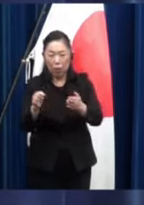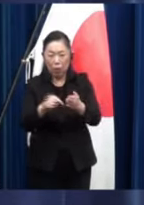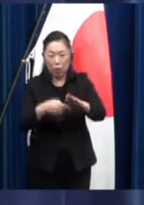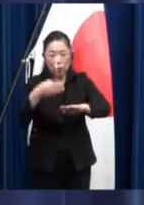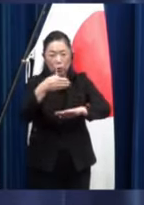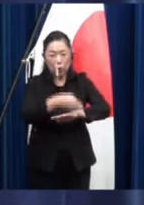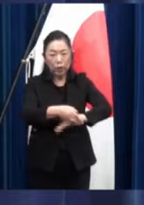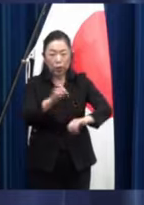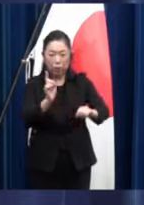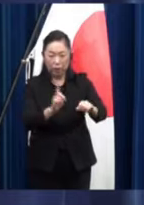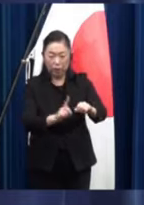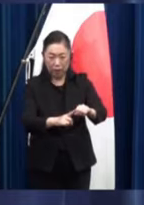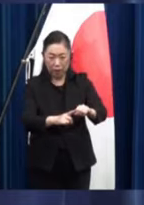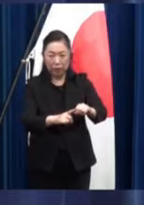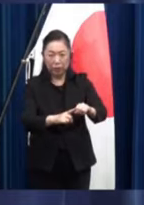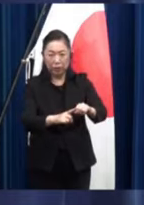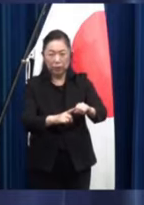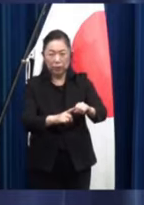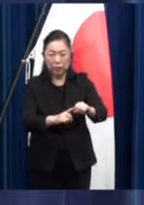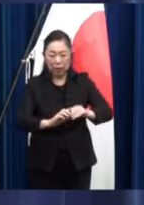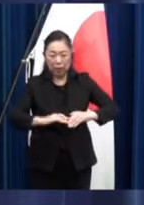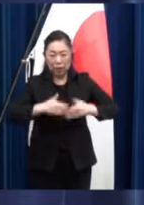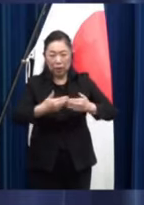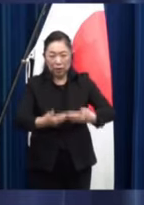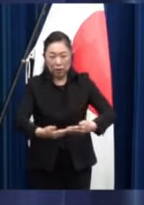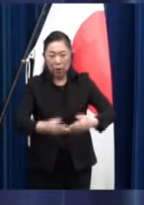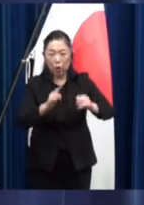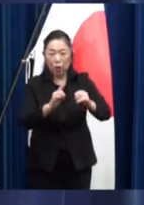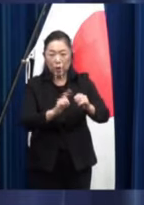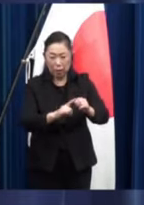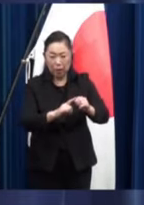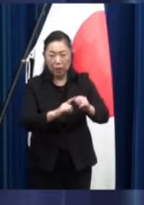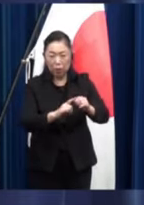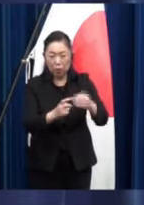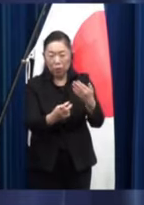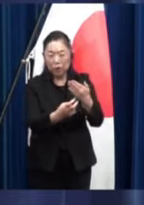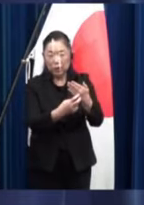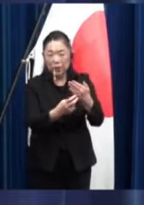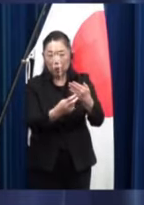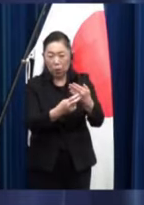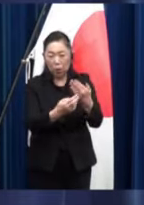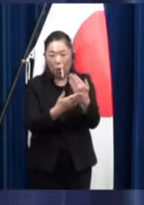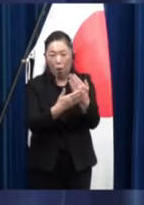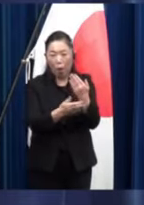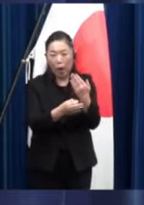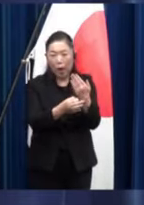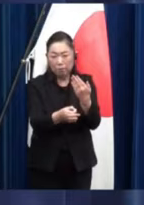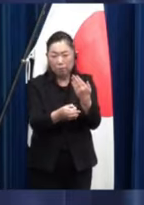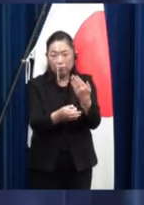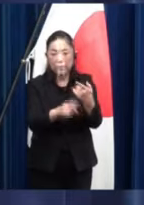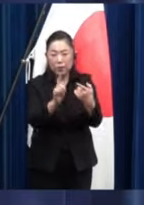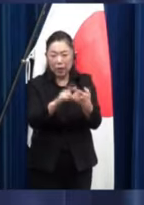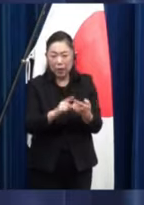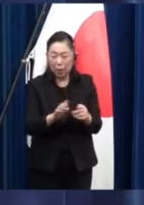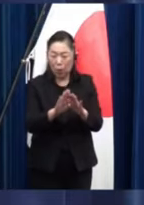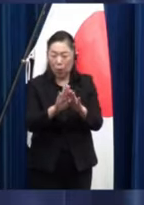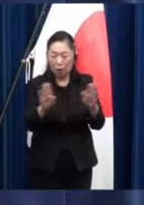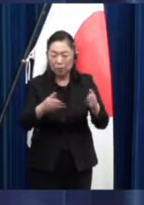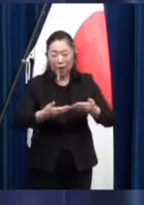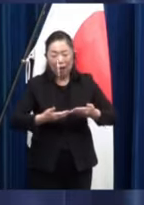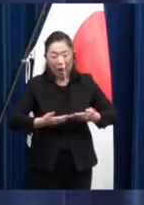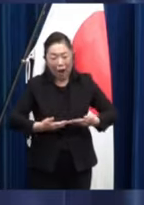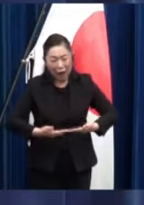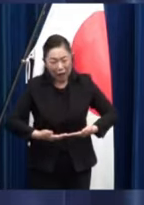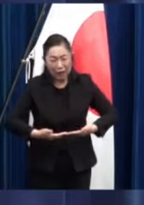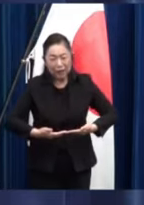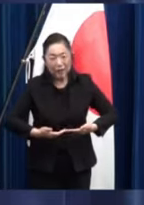ために不妊治療への保険適用を実現をします。安心して子供